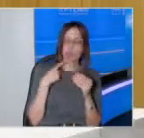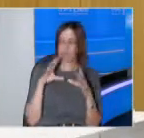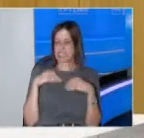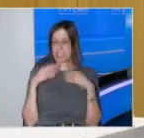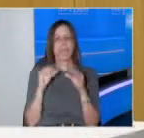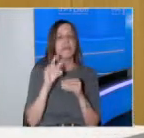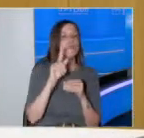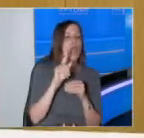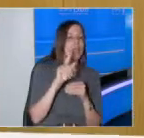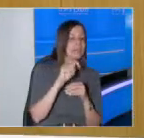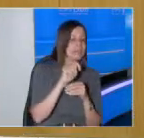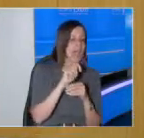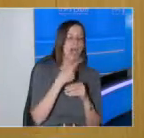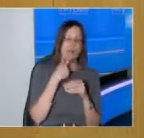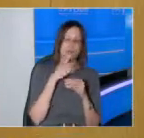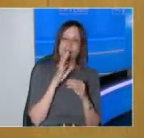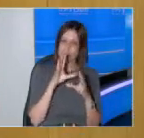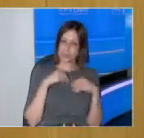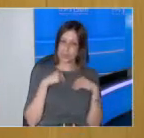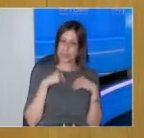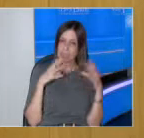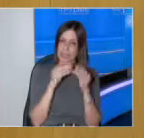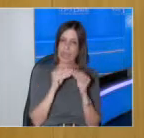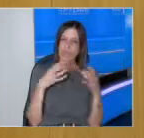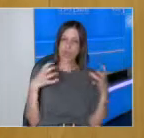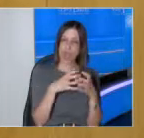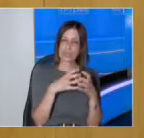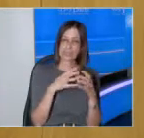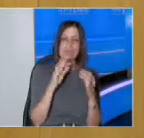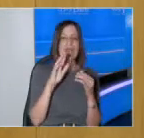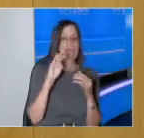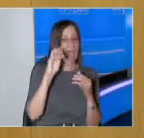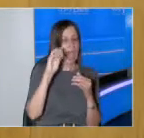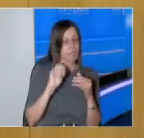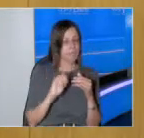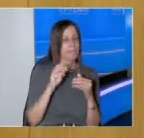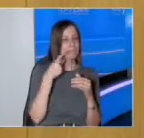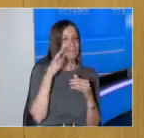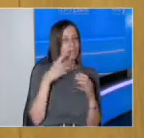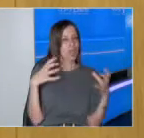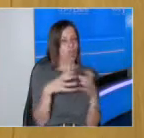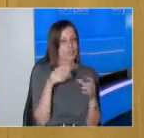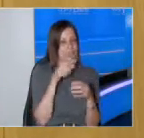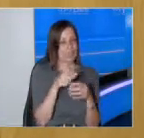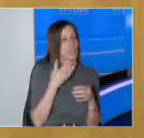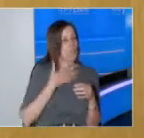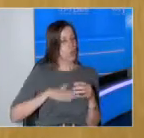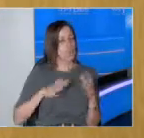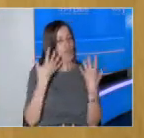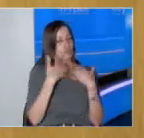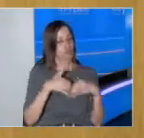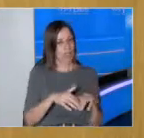כן, מפלגת רע"מ, ברגע שהיא החליטה, הכריזה על עצמה, כמי שרואה בקואליציה הזאת ורוצה